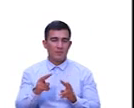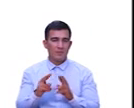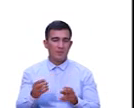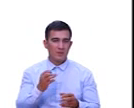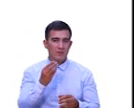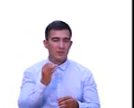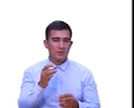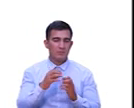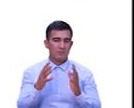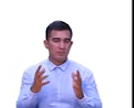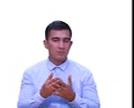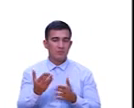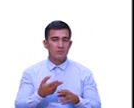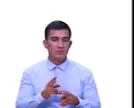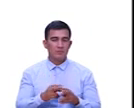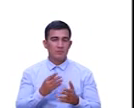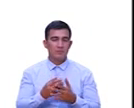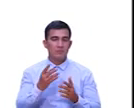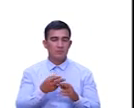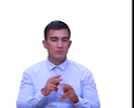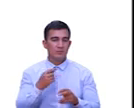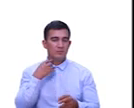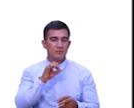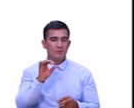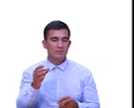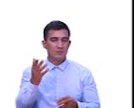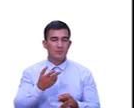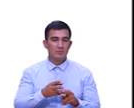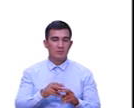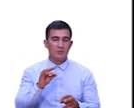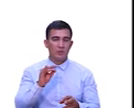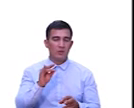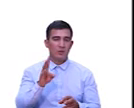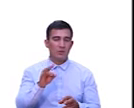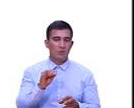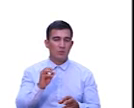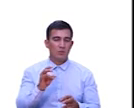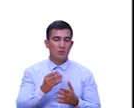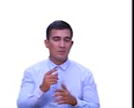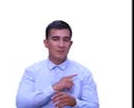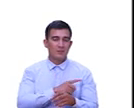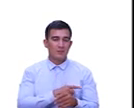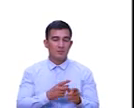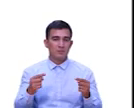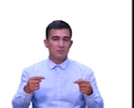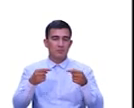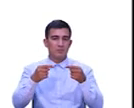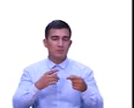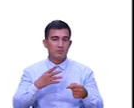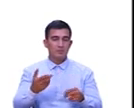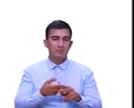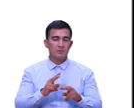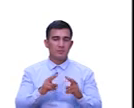sharchalar 3.6 ko'paytirilgan 10 ustida minus 4 newton kuch bilan ta'sirlashmoqda. Ular